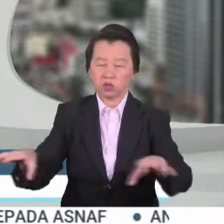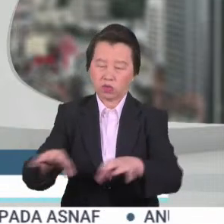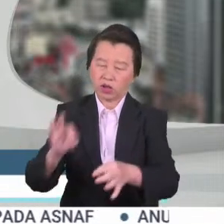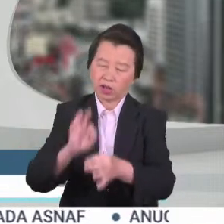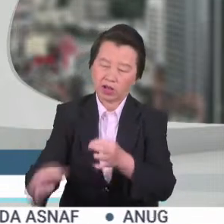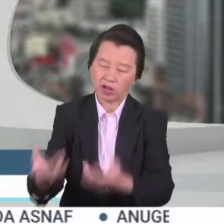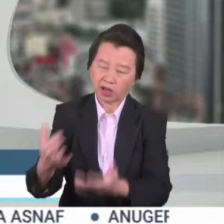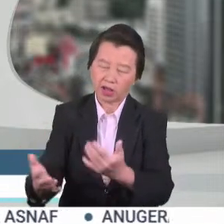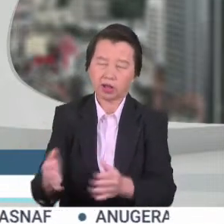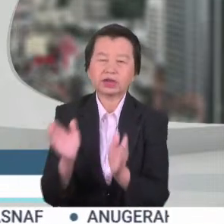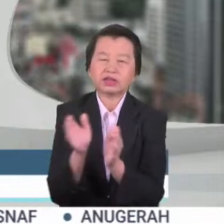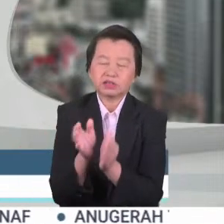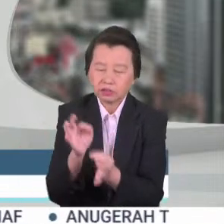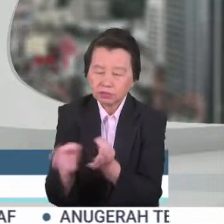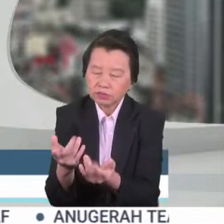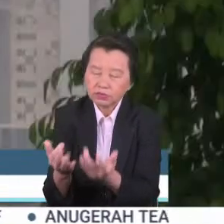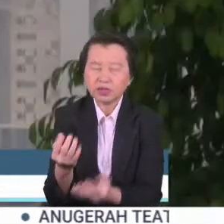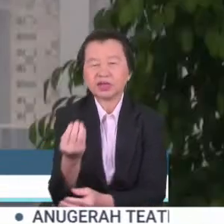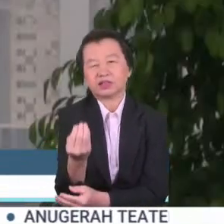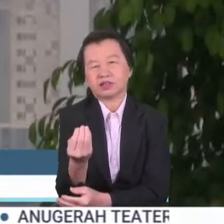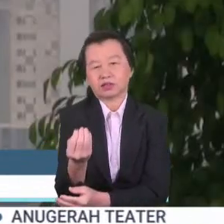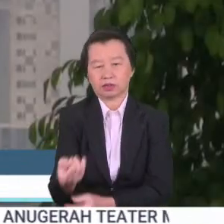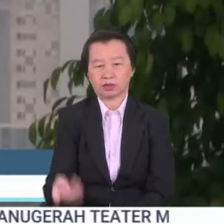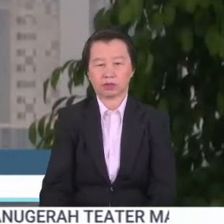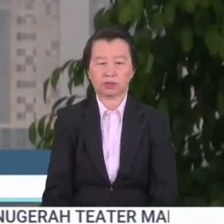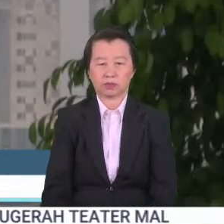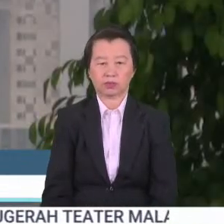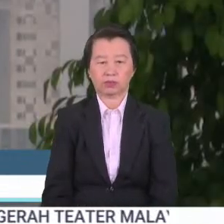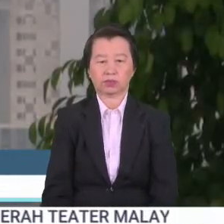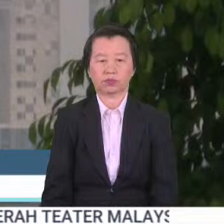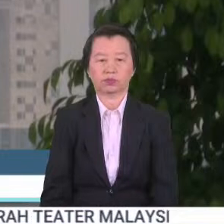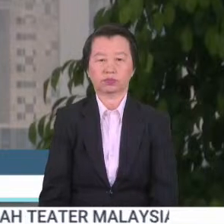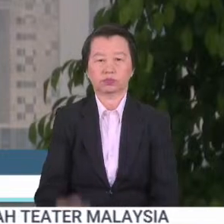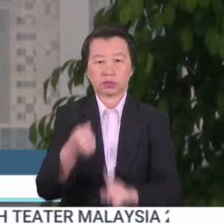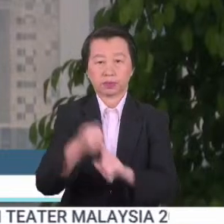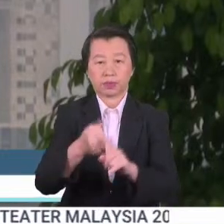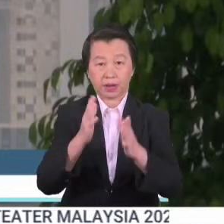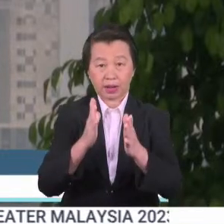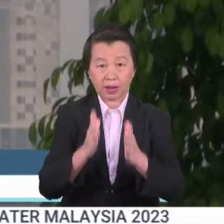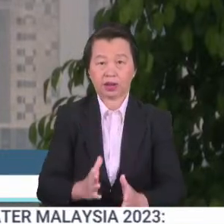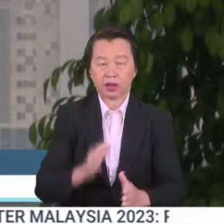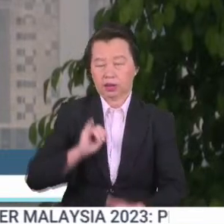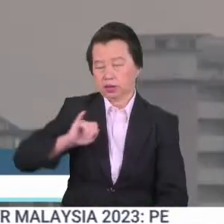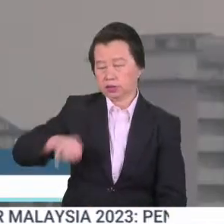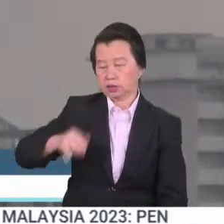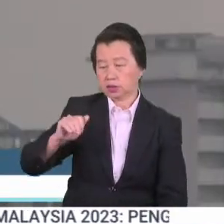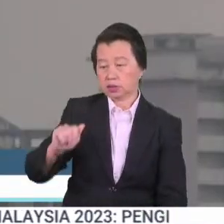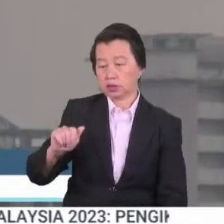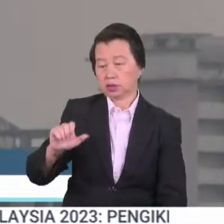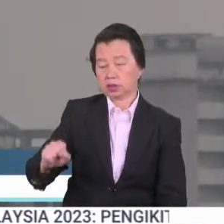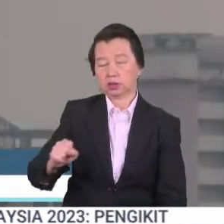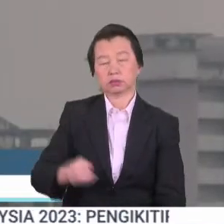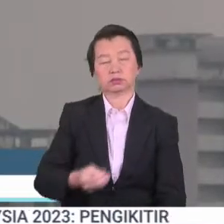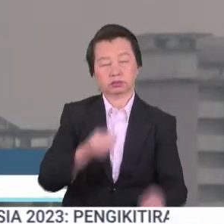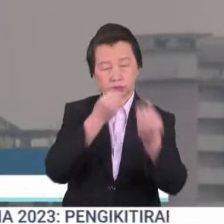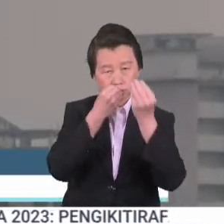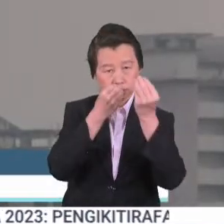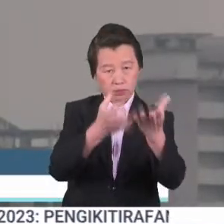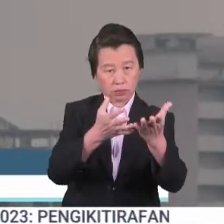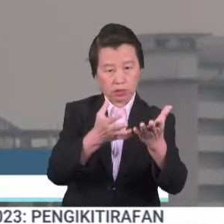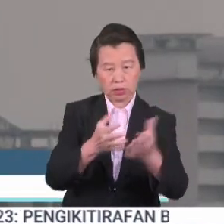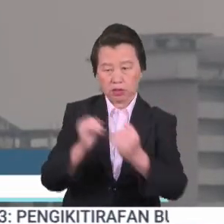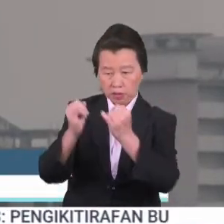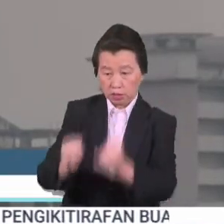pembakaran pada skala kecil pengarah jas Johor Dr Mohamad Fahmi yusof memaklumkan